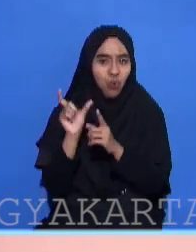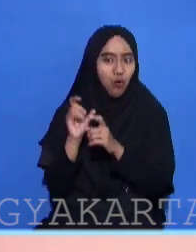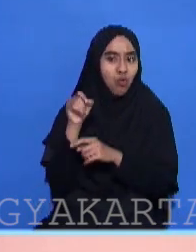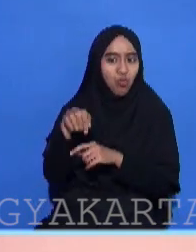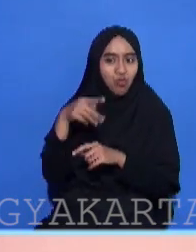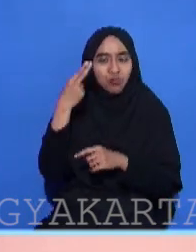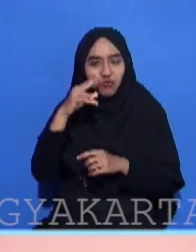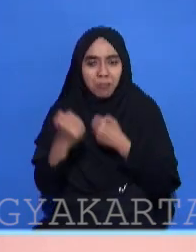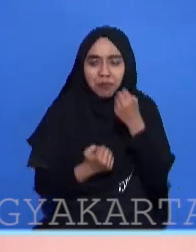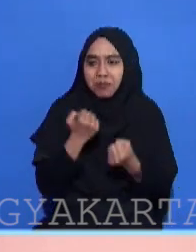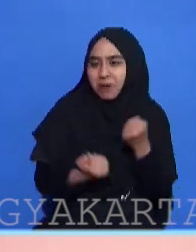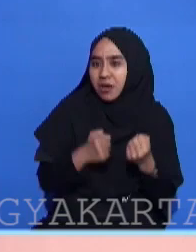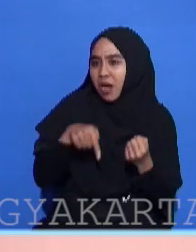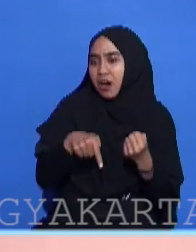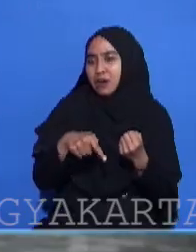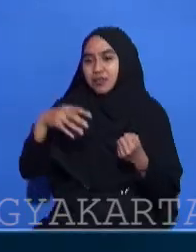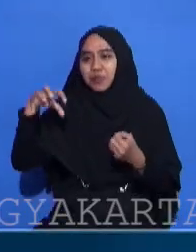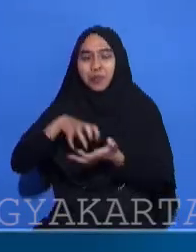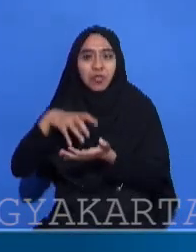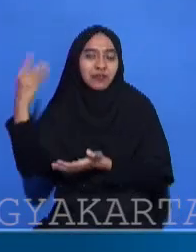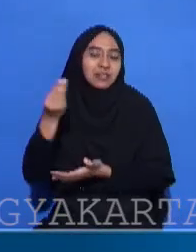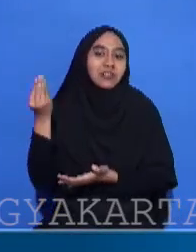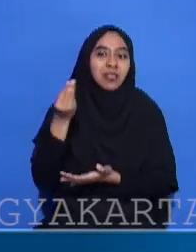aktivitas serta tempat rekreasi